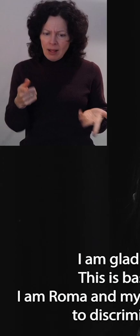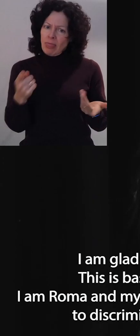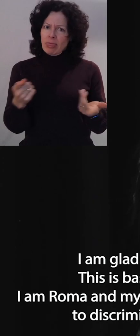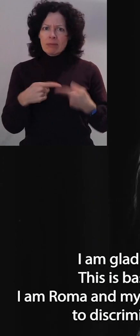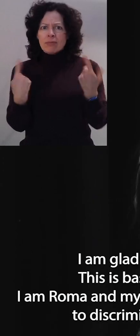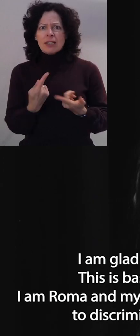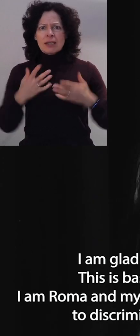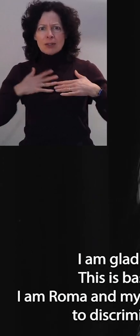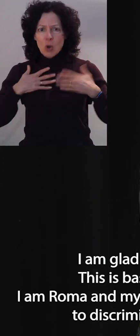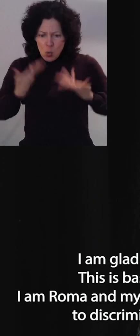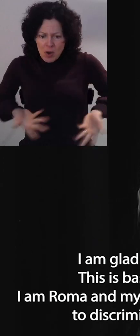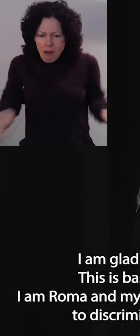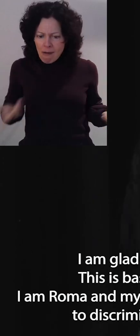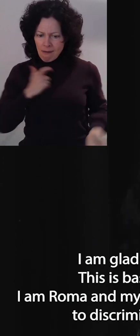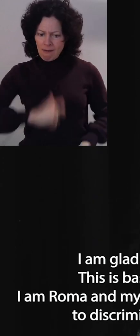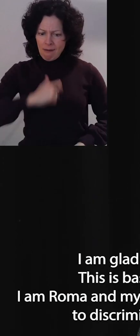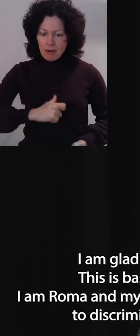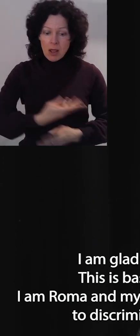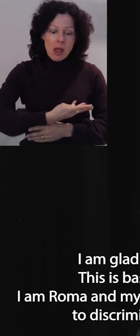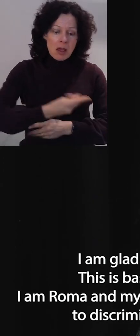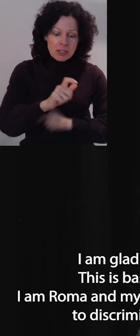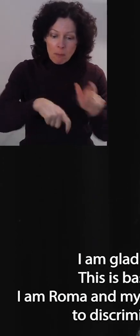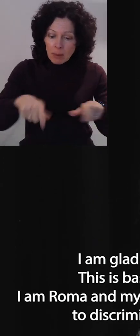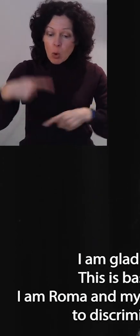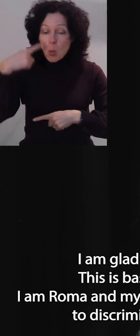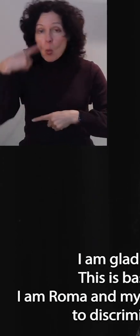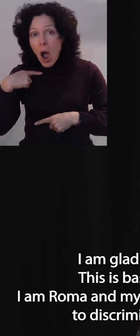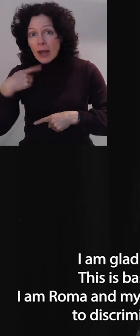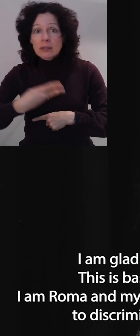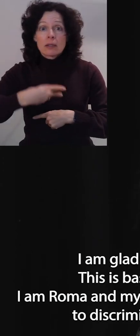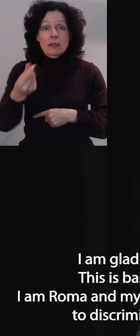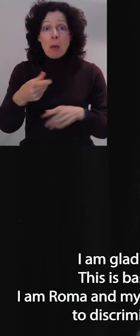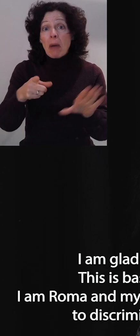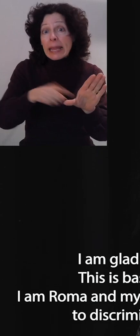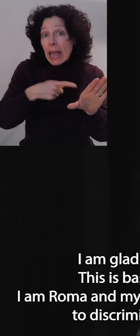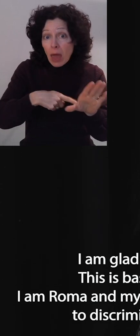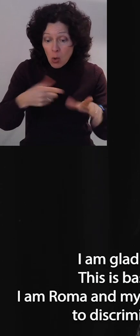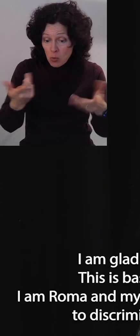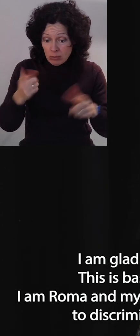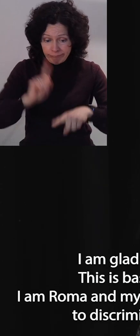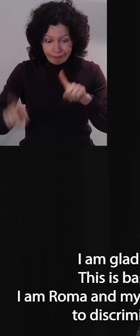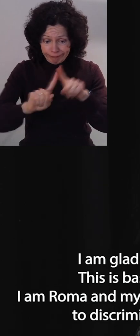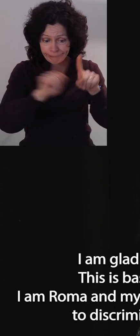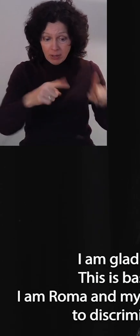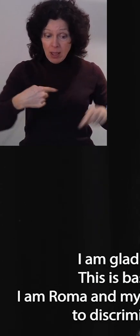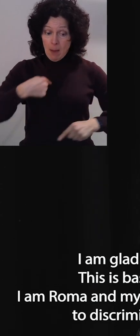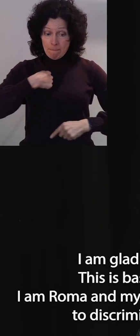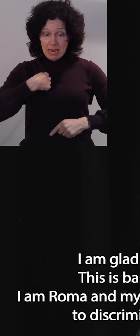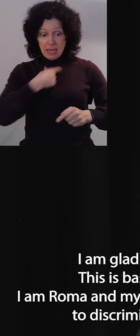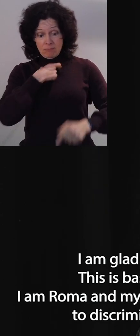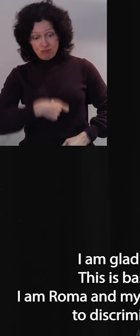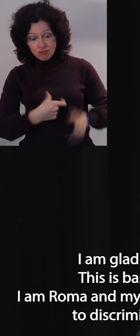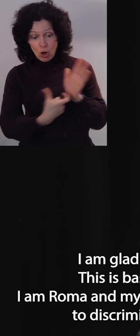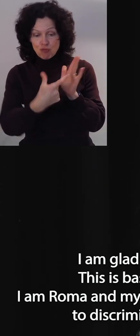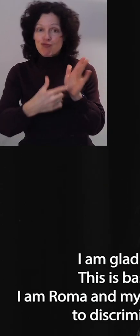Někdo je bílej, někdo je žlutej a nevím, jak to říct. Já jsem Romka, moje dcera je taky Romka